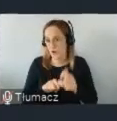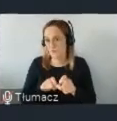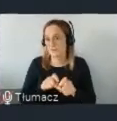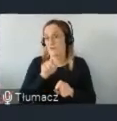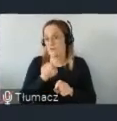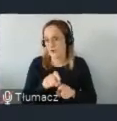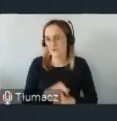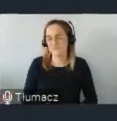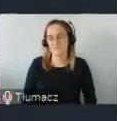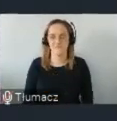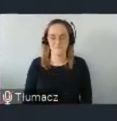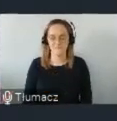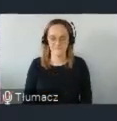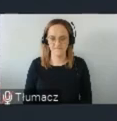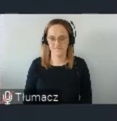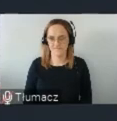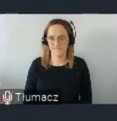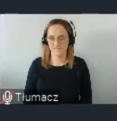Full screen.